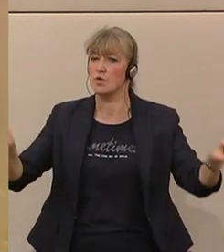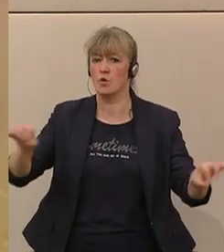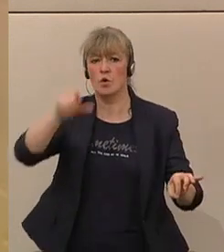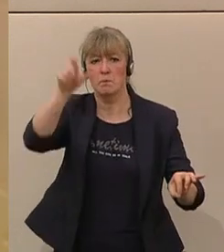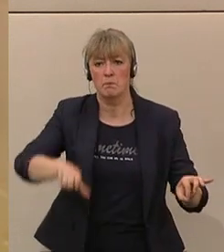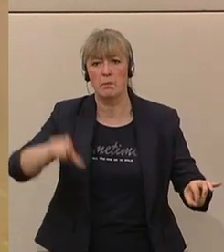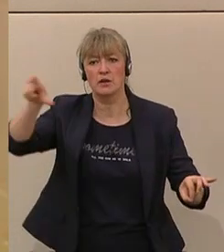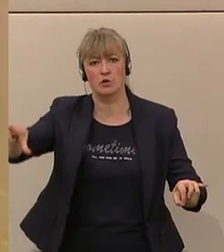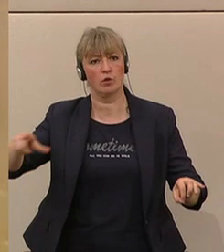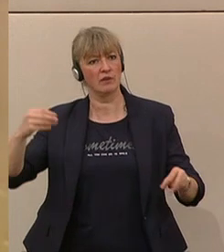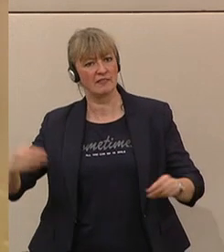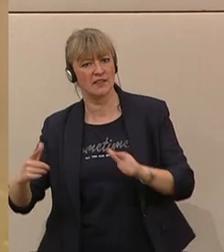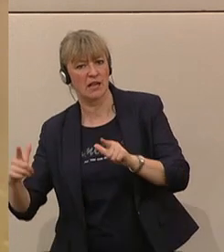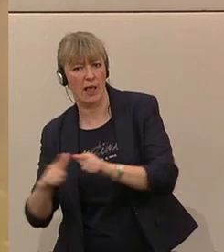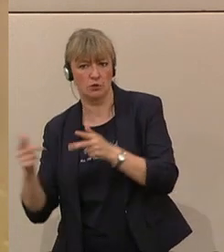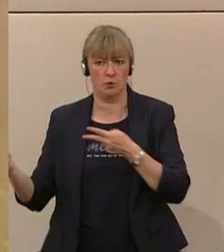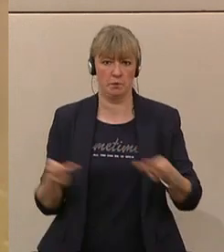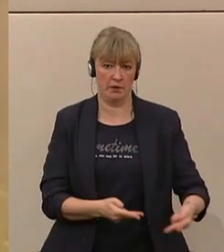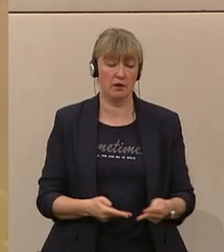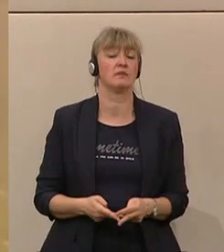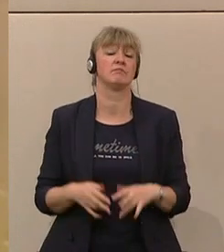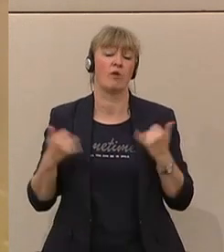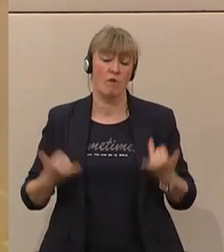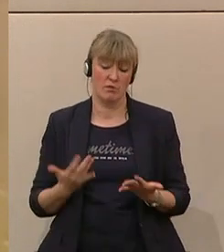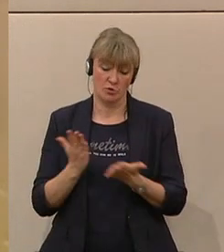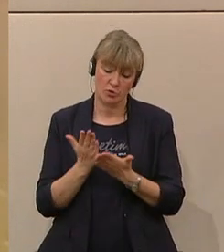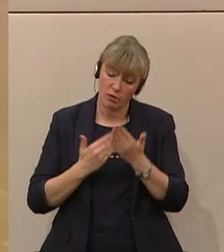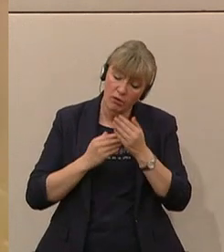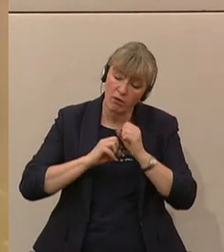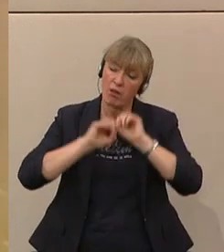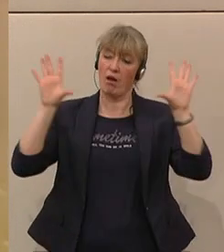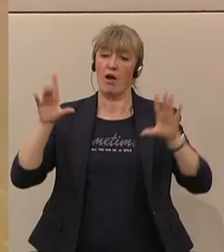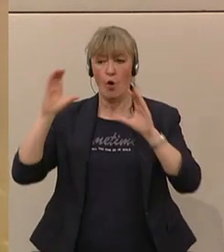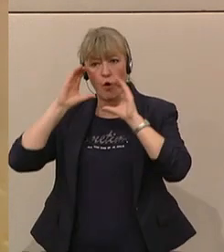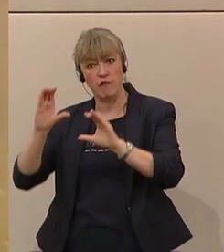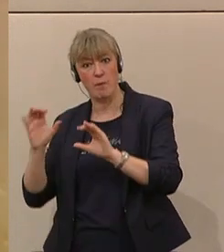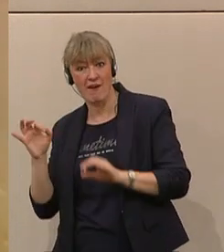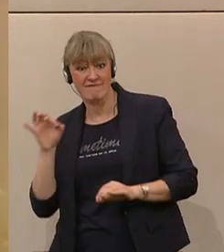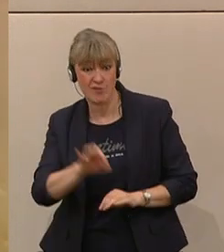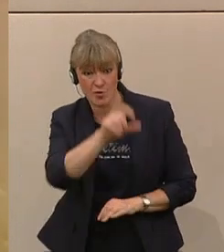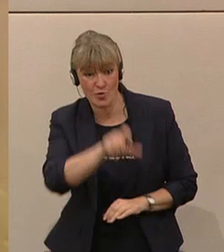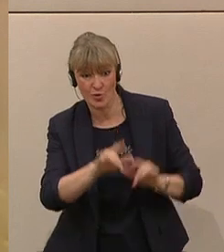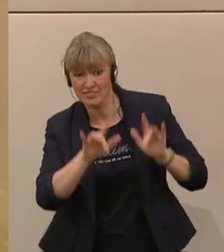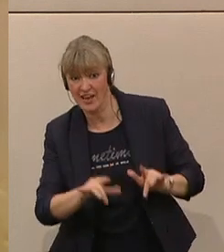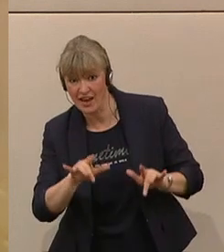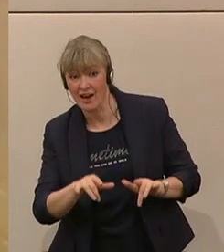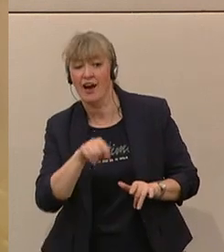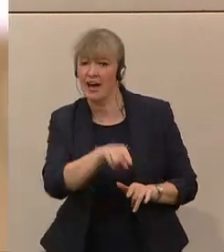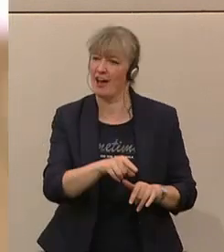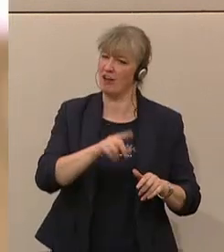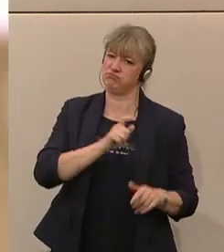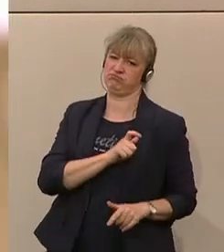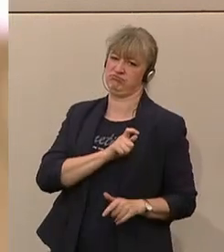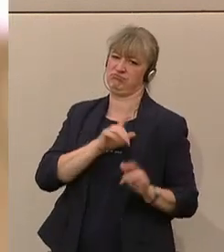leisten. Heute ist eines klar: Die ÖVP ist für die da, die sich etwas leisten